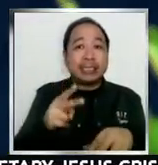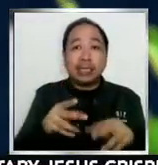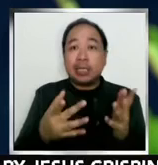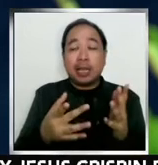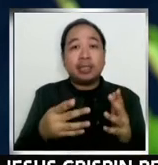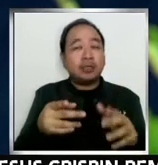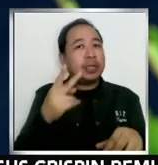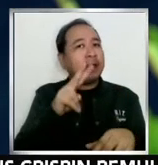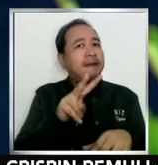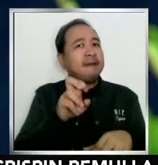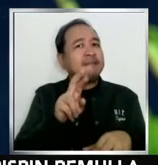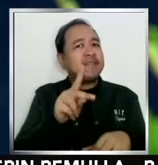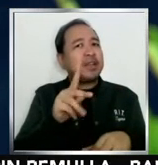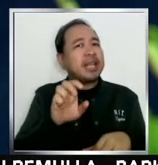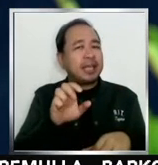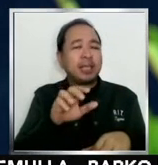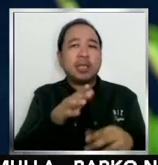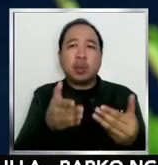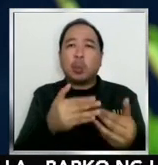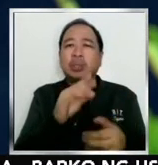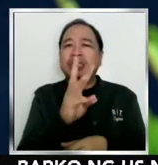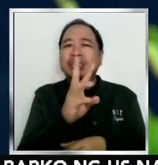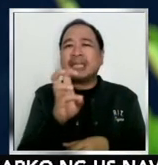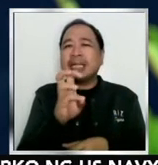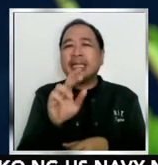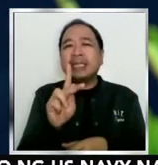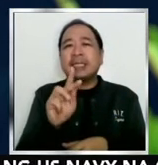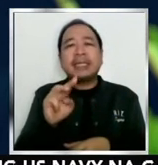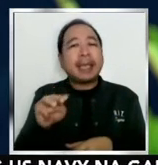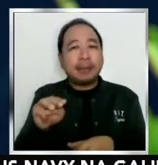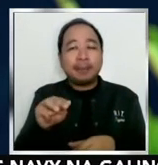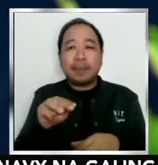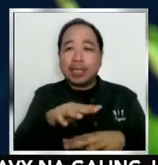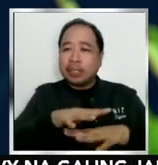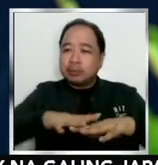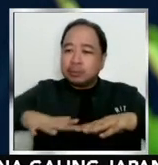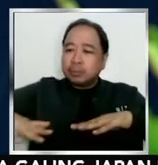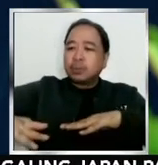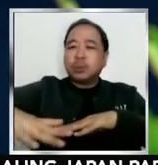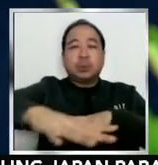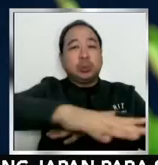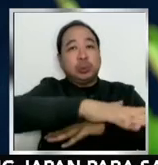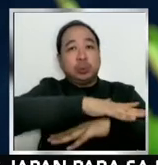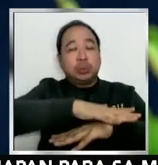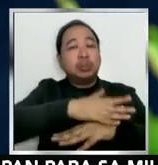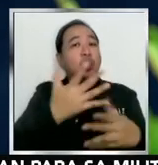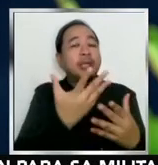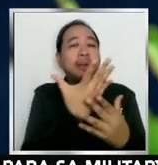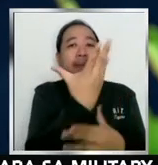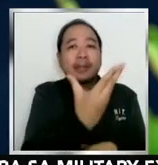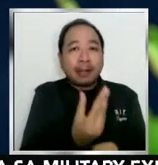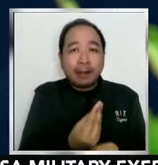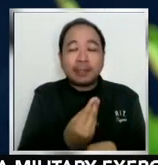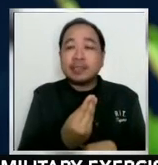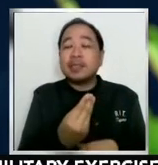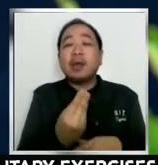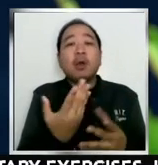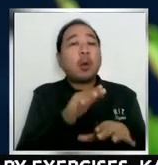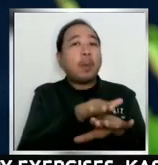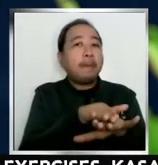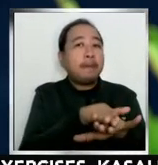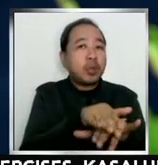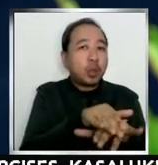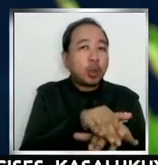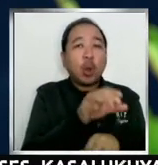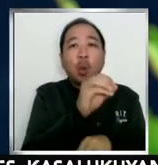Verde Island Passage sa 5 probinsyang bahagi ng Conservation Corridor: Batangas, Oriental Mindoro, Occidental Mindoro, Marinduque